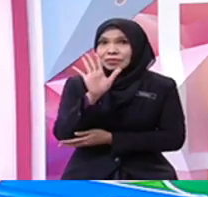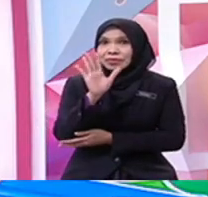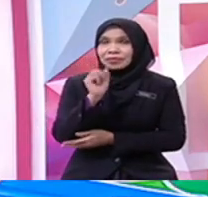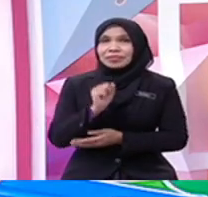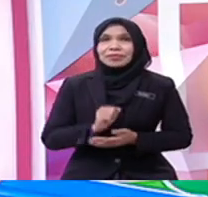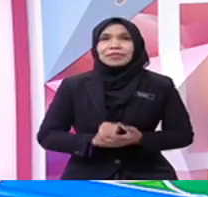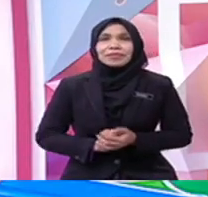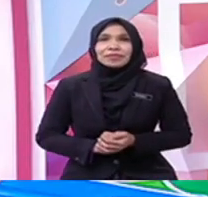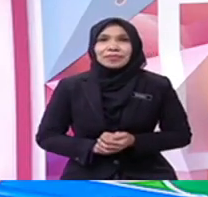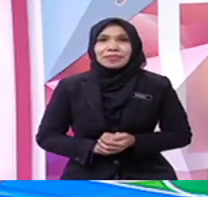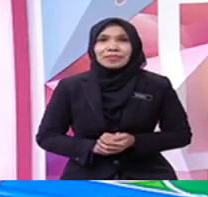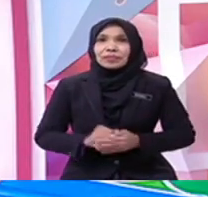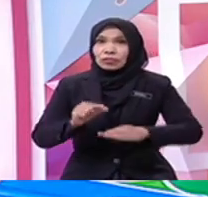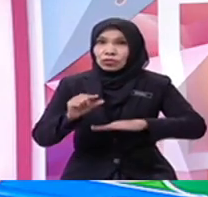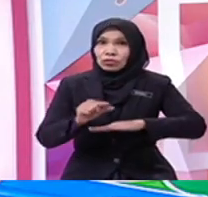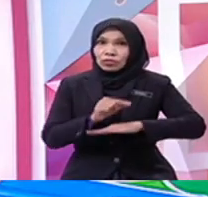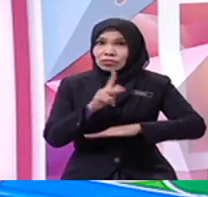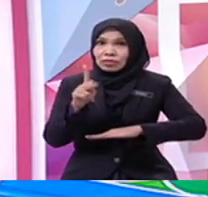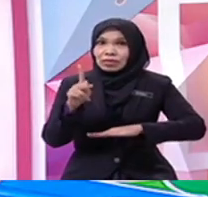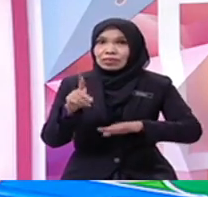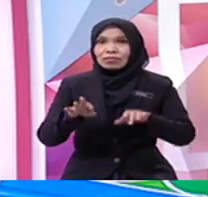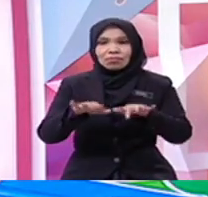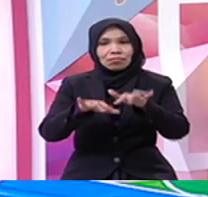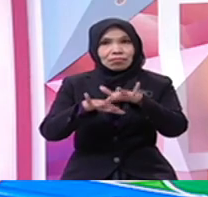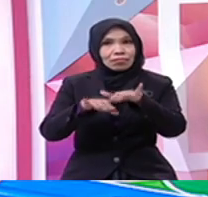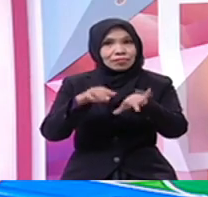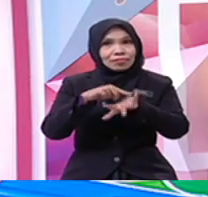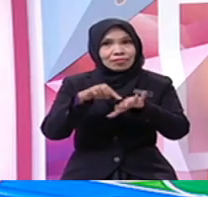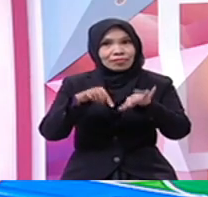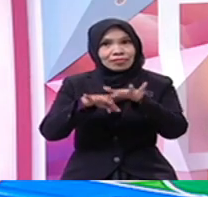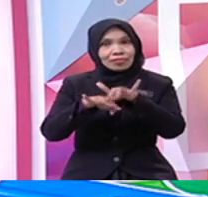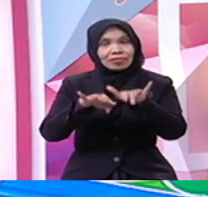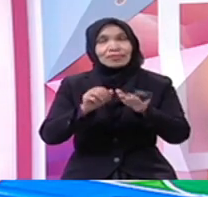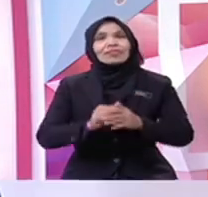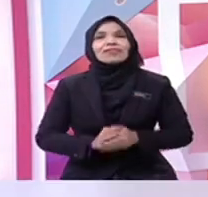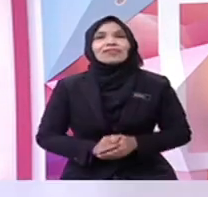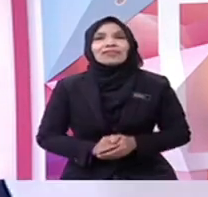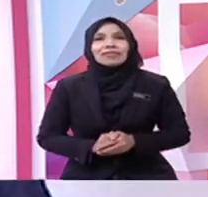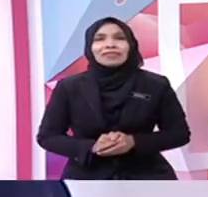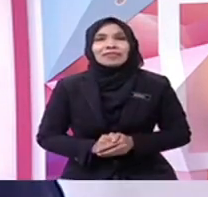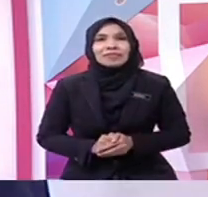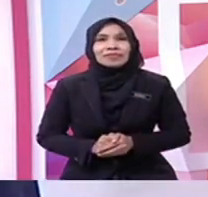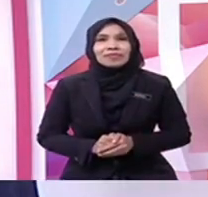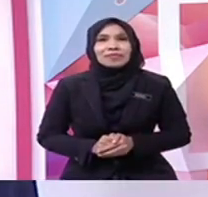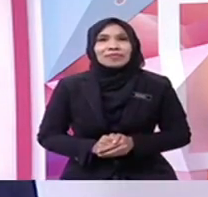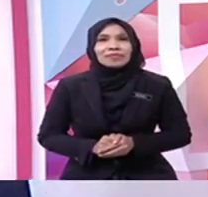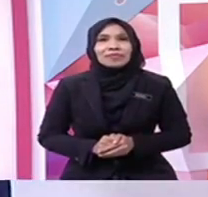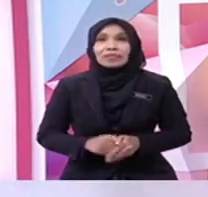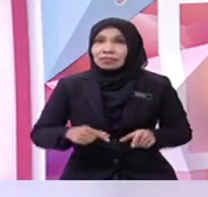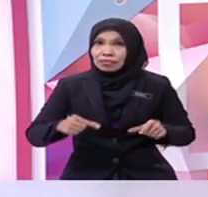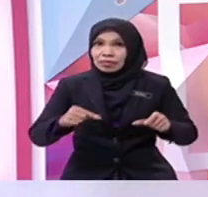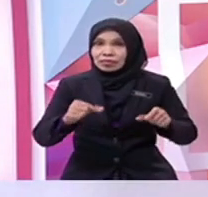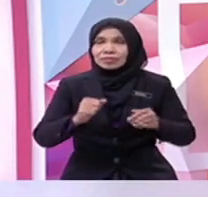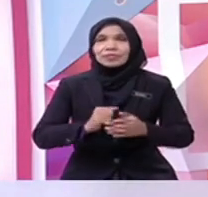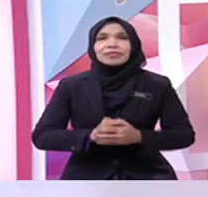ynd5 kita gunakan jari-jemari Kemayoran mutu harus nih ya gerakkan macam nih jari-jemari Itu